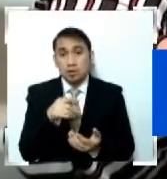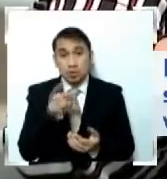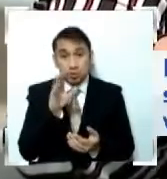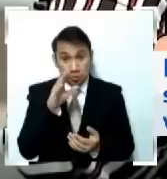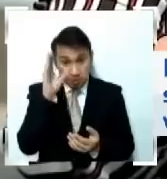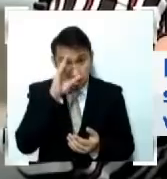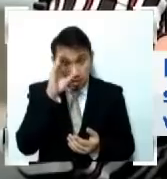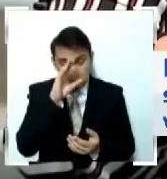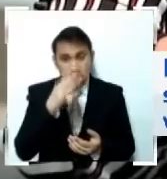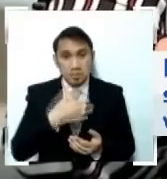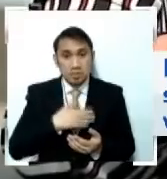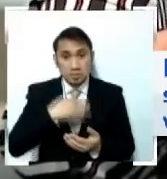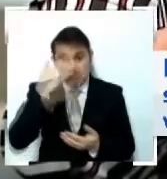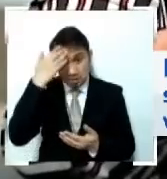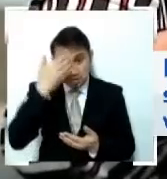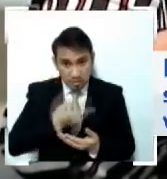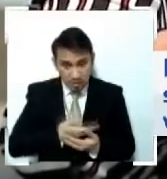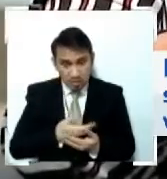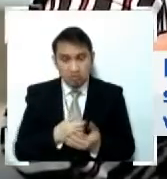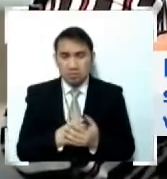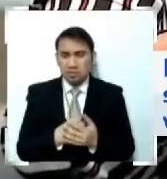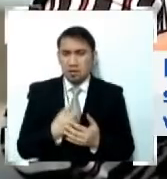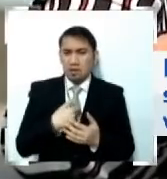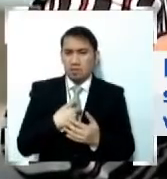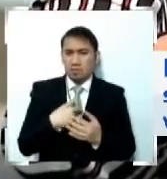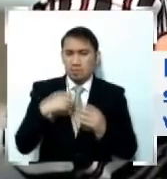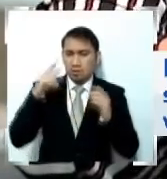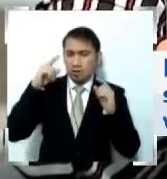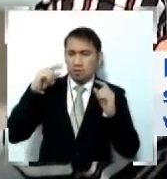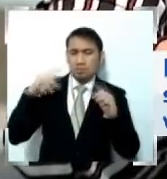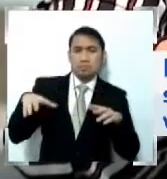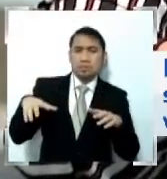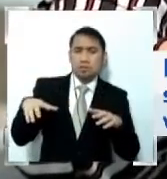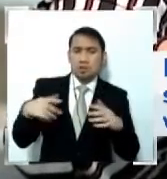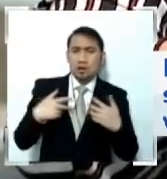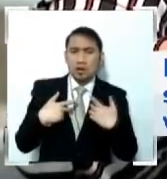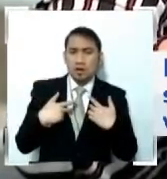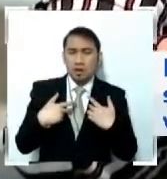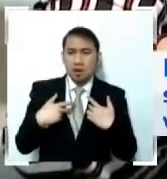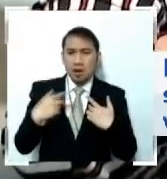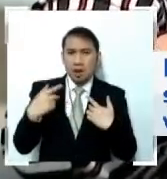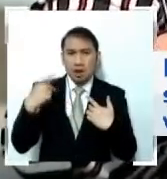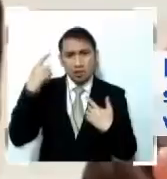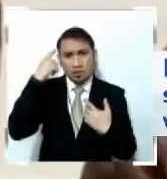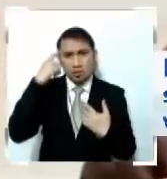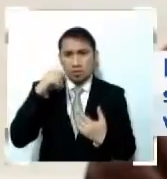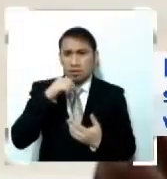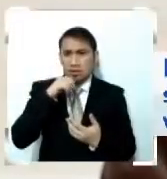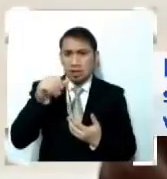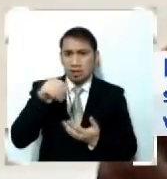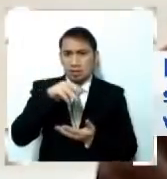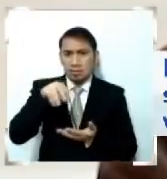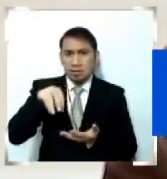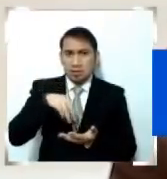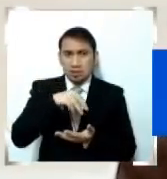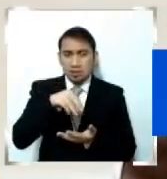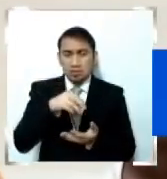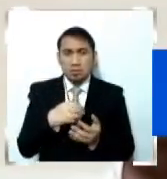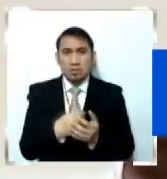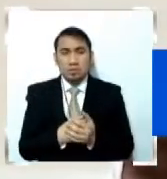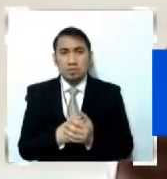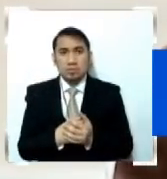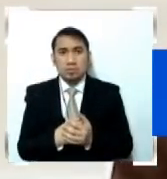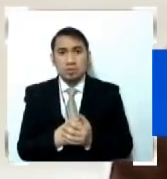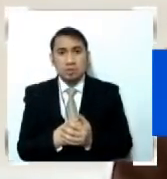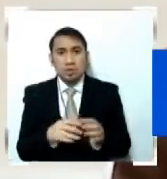So sabi ko, di syempre na-shock din ako that I thought hindi taga Mandaluyong to eh. Wala pong kinalaman dito yung tatay ko.